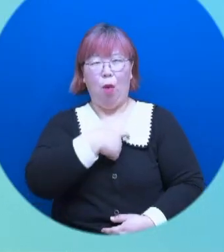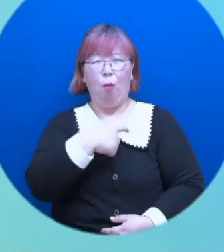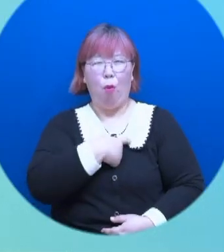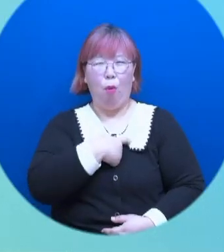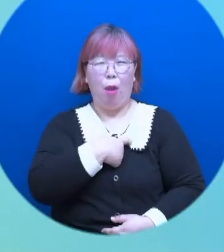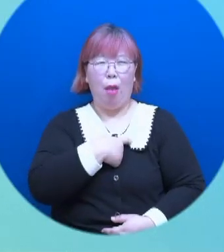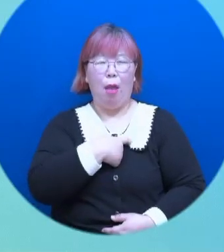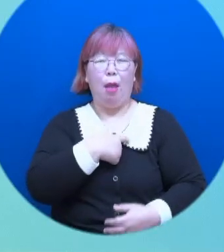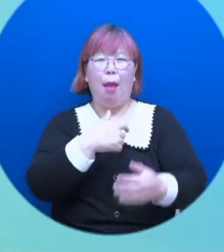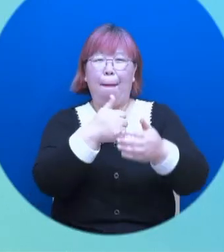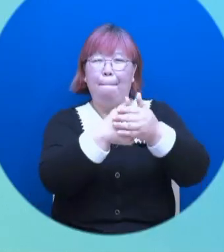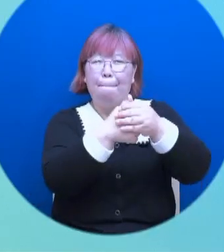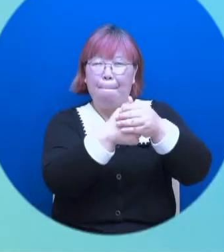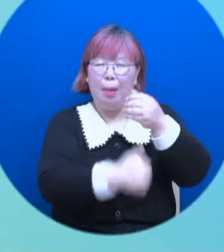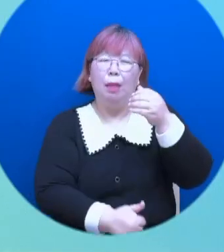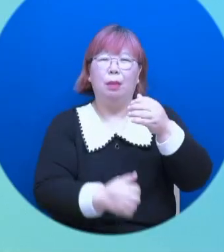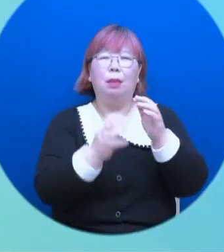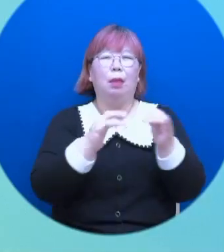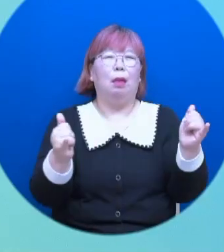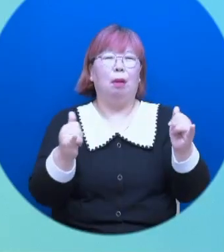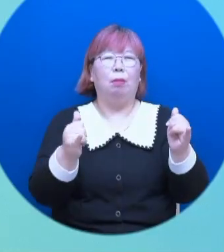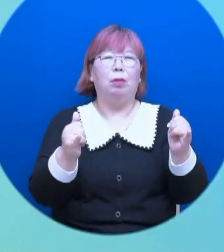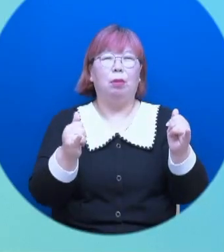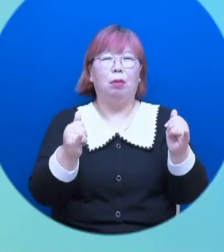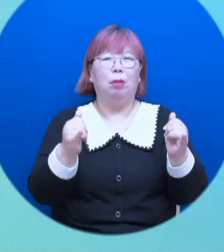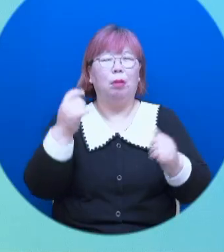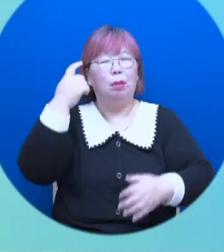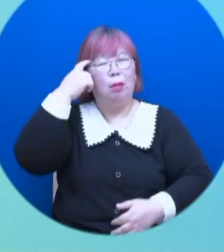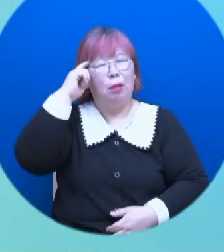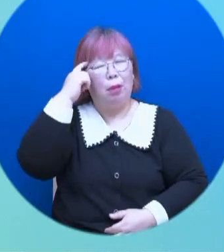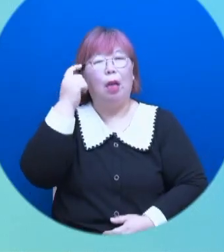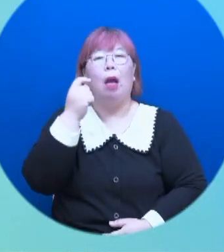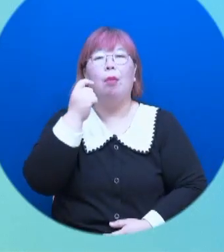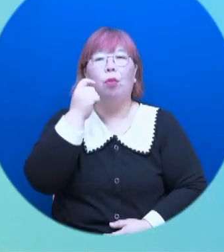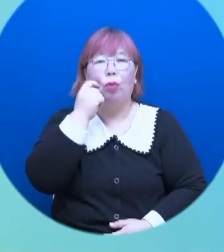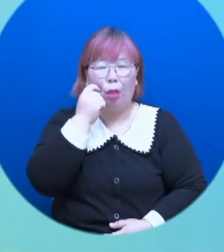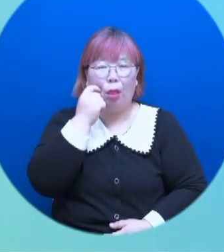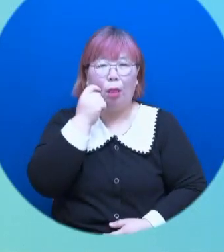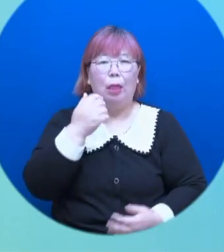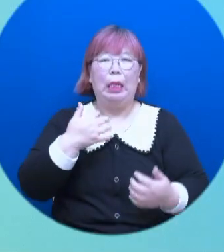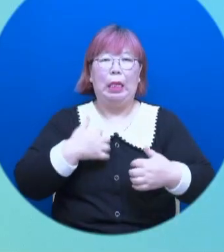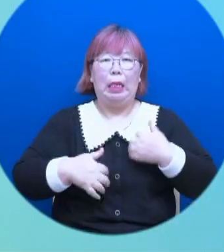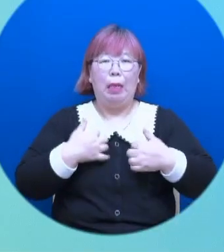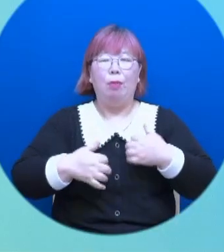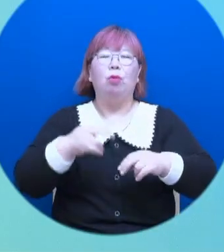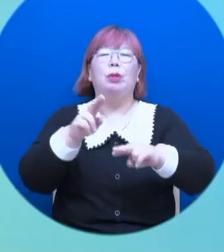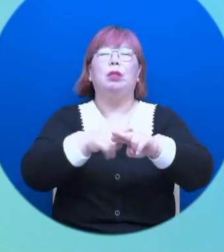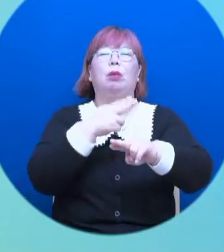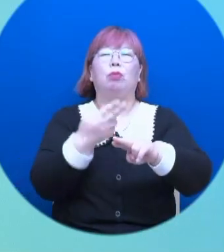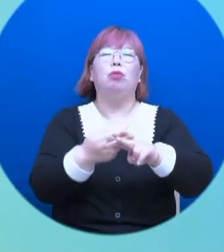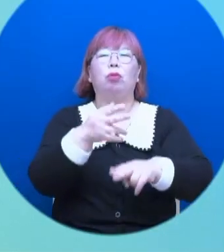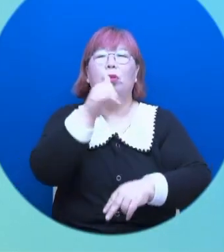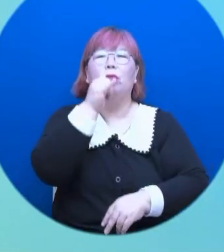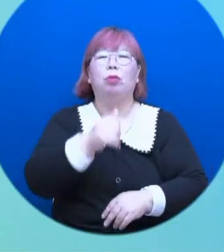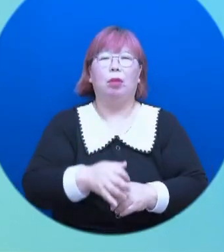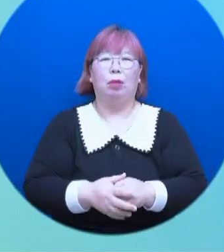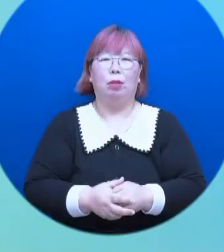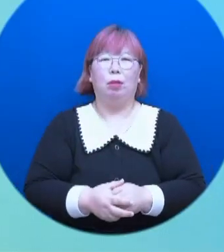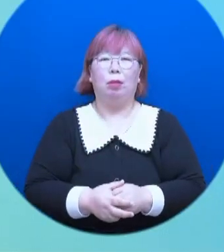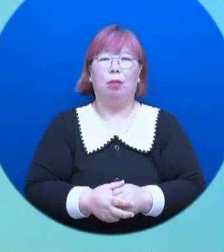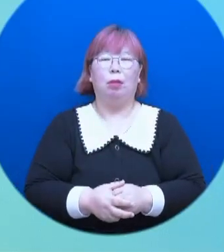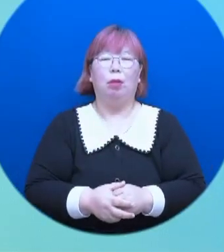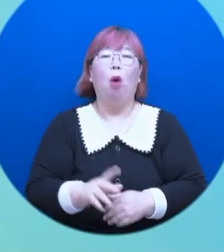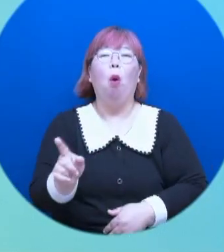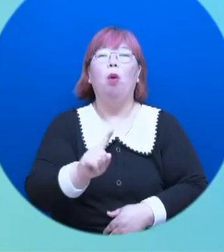있는 분들은 상상할 수도 없는 그 기쁨이 선물로 주어지는구나.